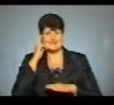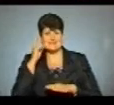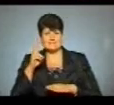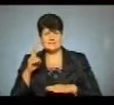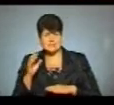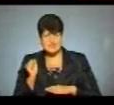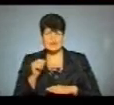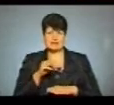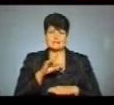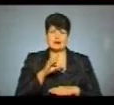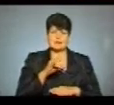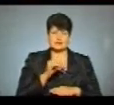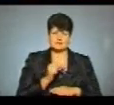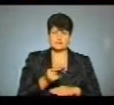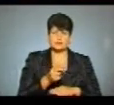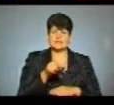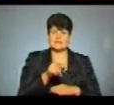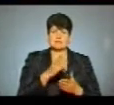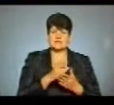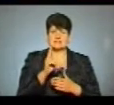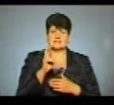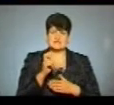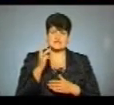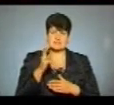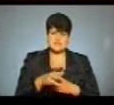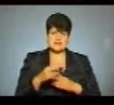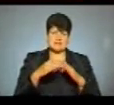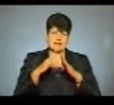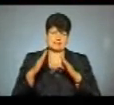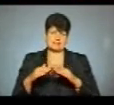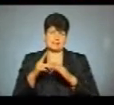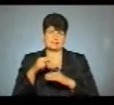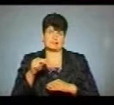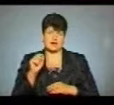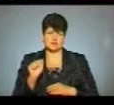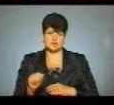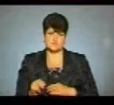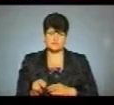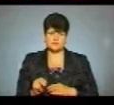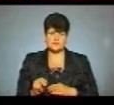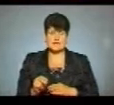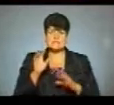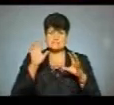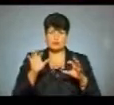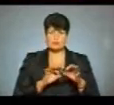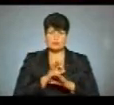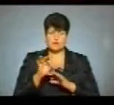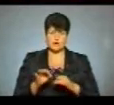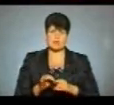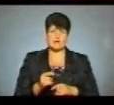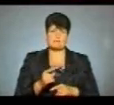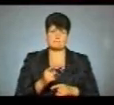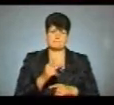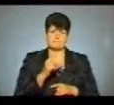в Тернополі. Там є 230 дачних земельних ділянок. Законопроєкт про імпічмент ухвалила сьогодні